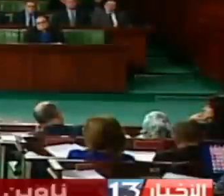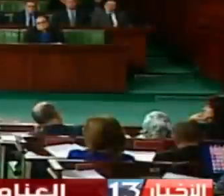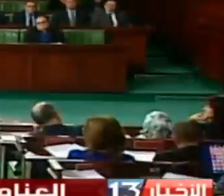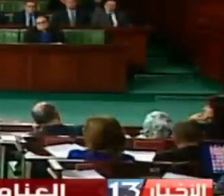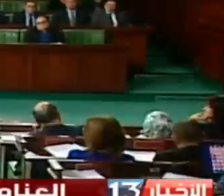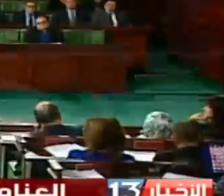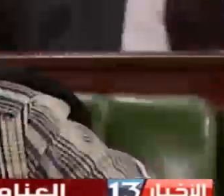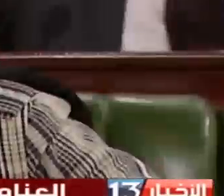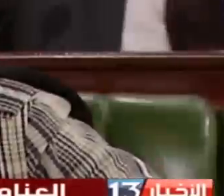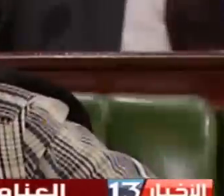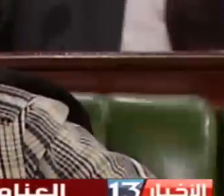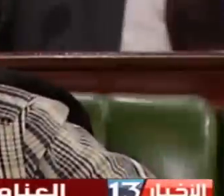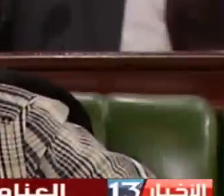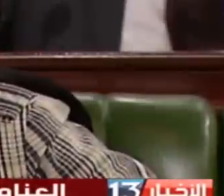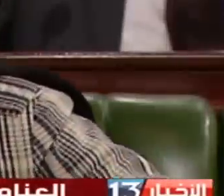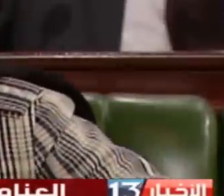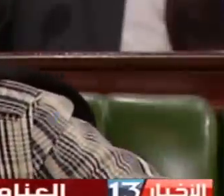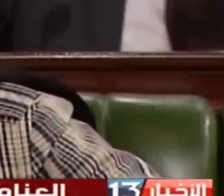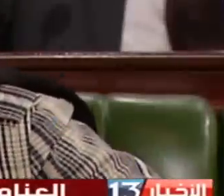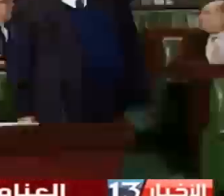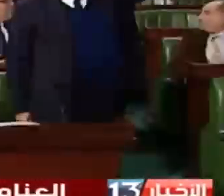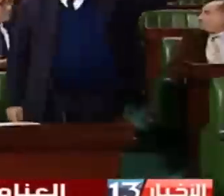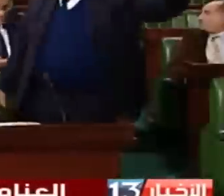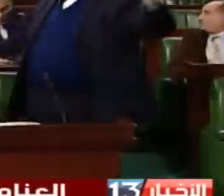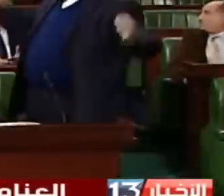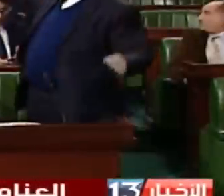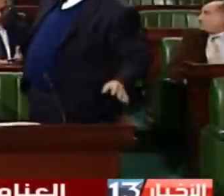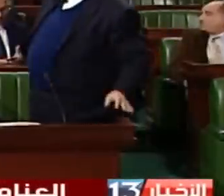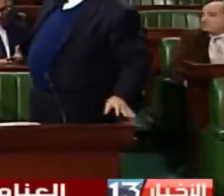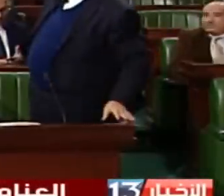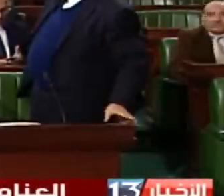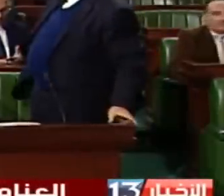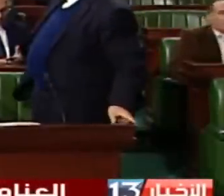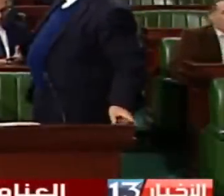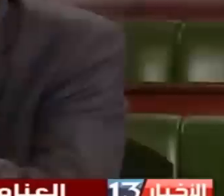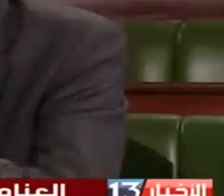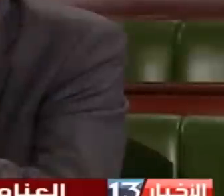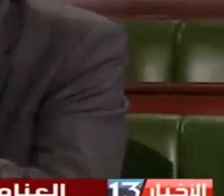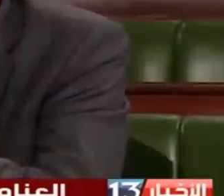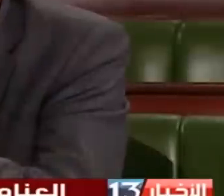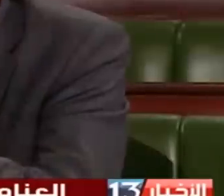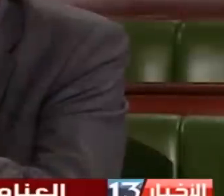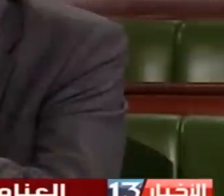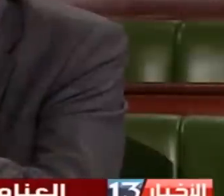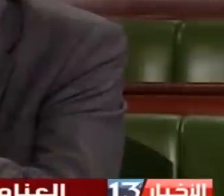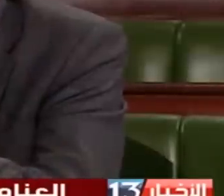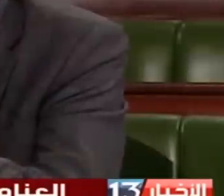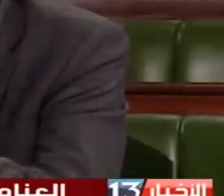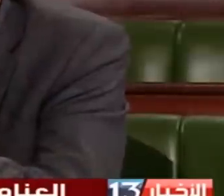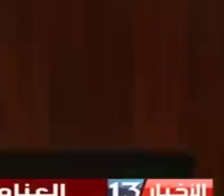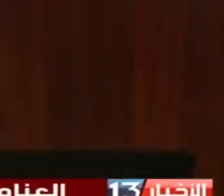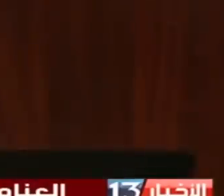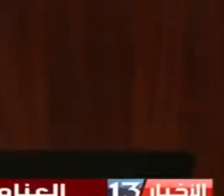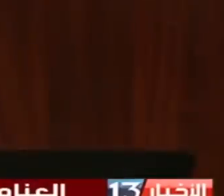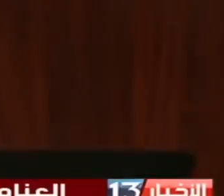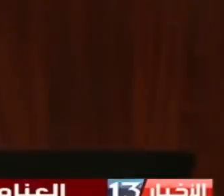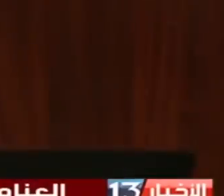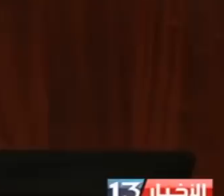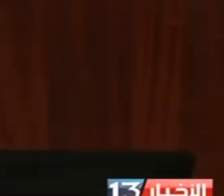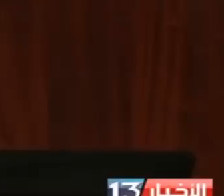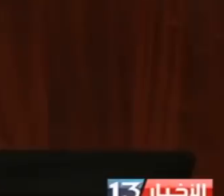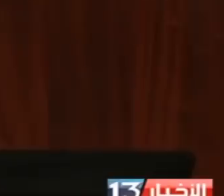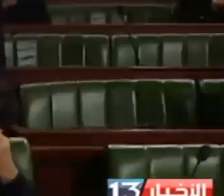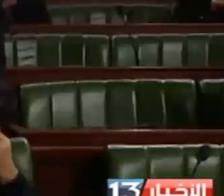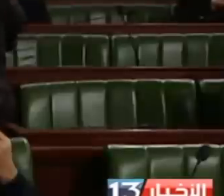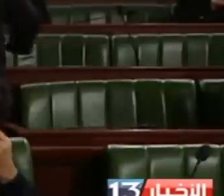الاضراب العام المقرر تنفيذه غدا يلقي بظلاله على الجلسه العامه لمجلس نواب الشعب ودعوات باستدعاء الطرفين